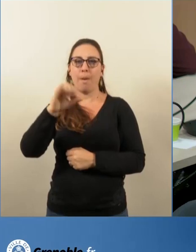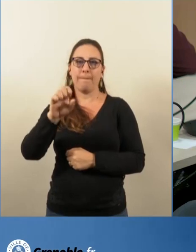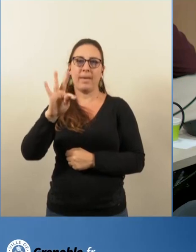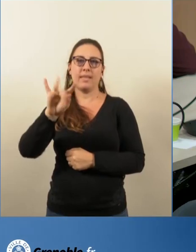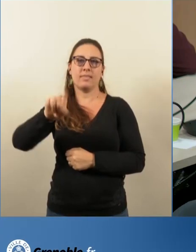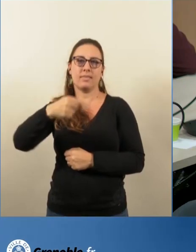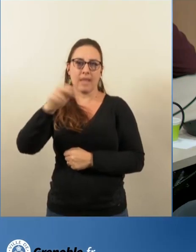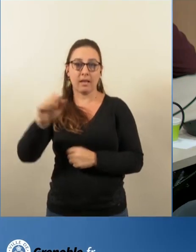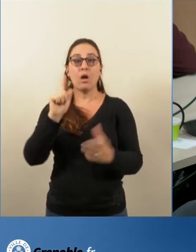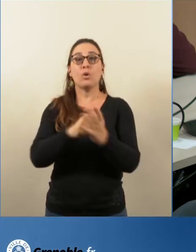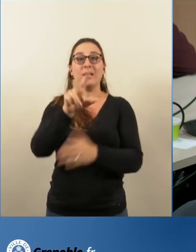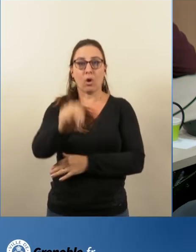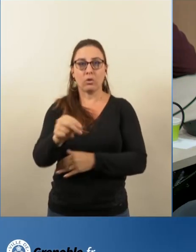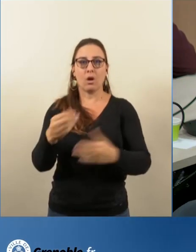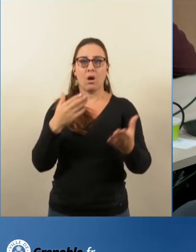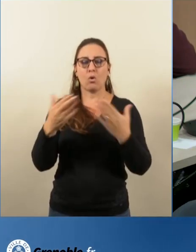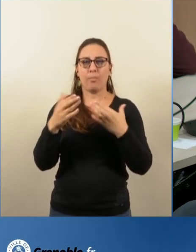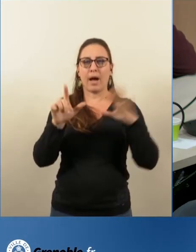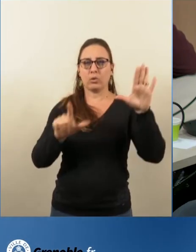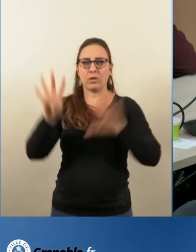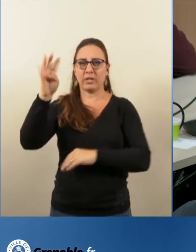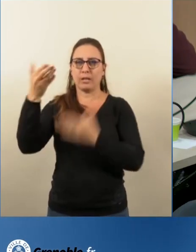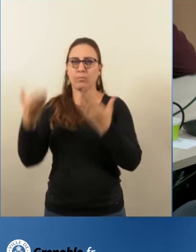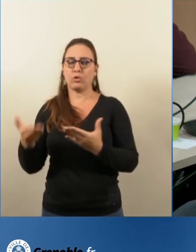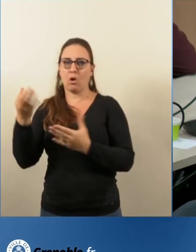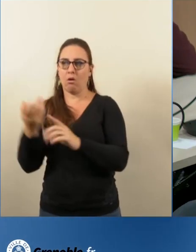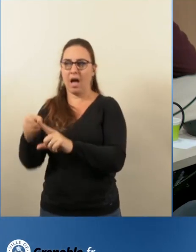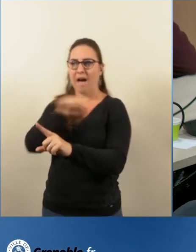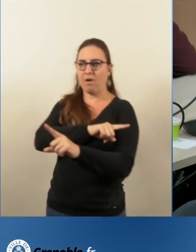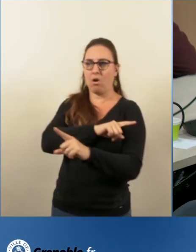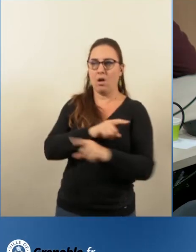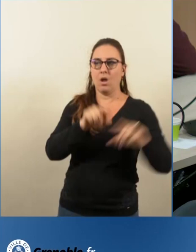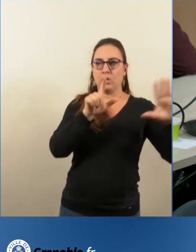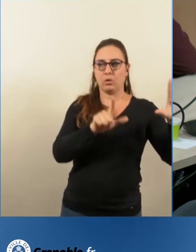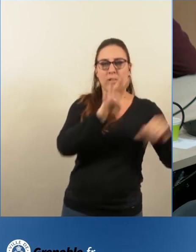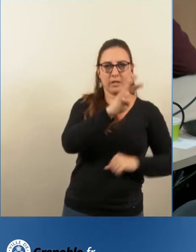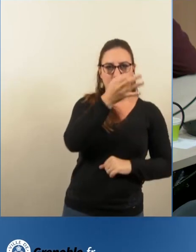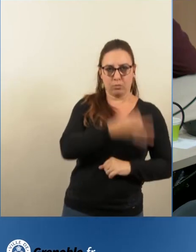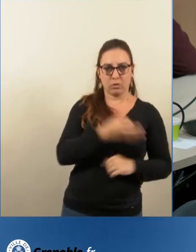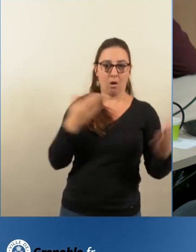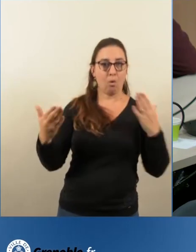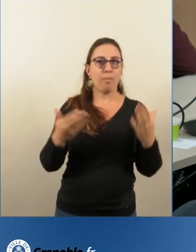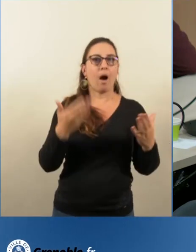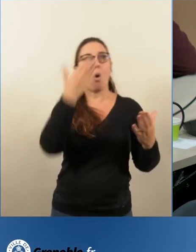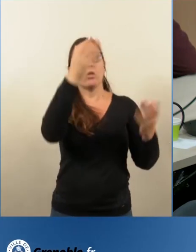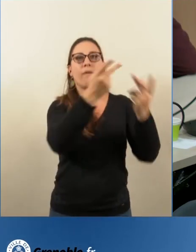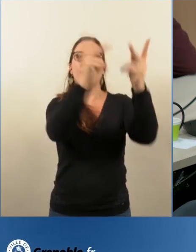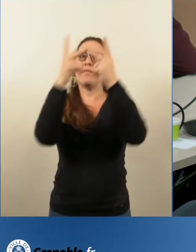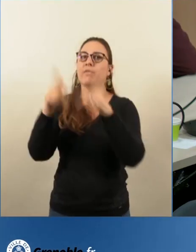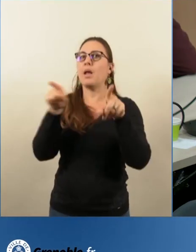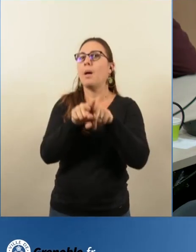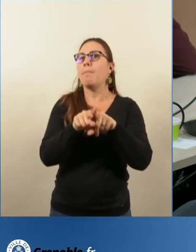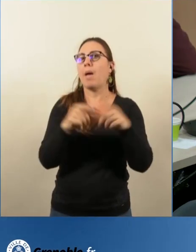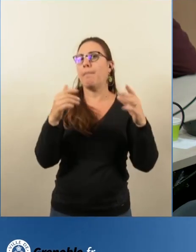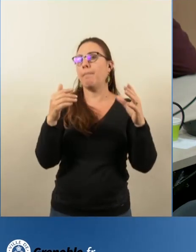95% comparé à 74% aujourd'hui ce qui est déjà une part importante quand on la compare à d'autres villes de